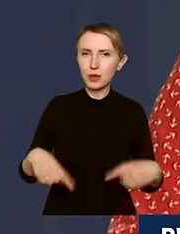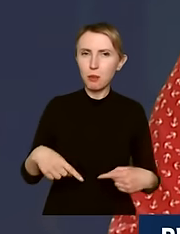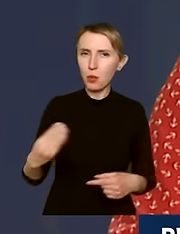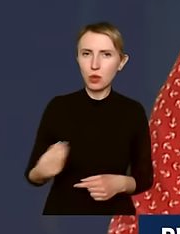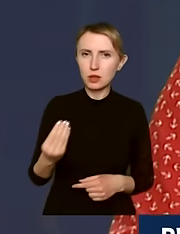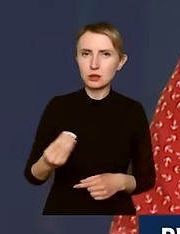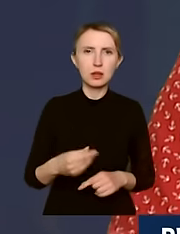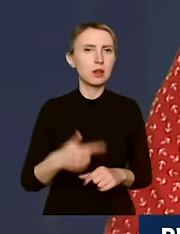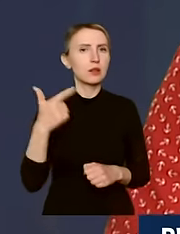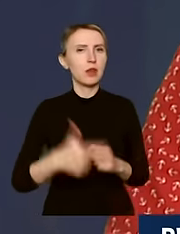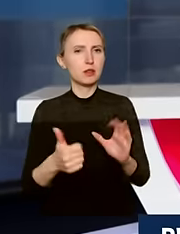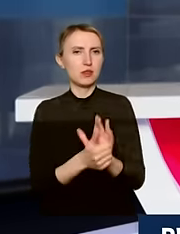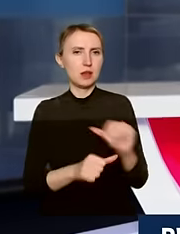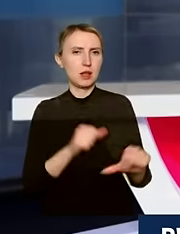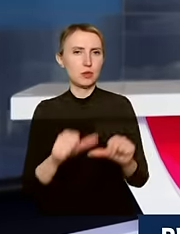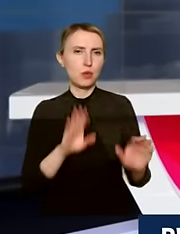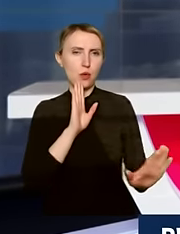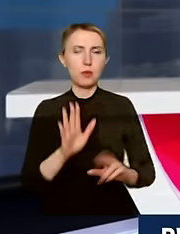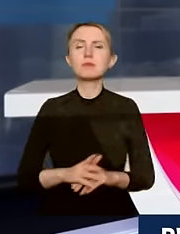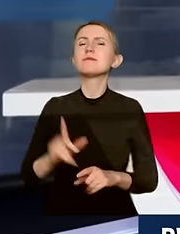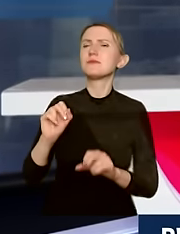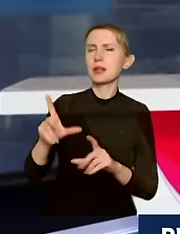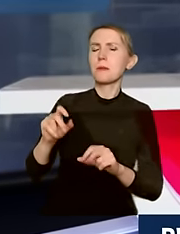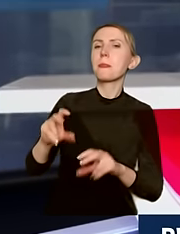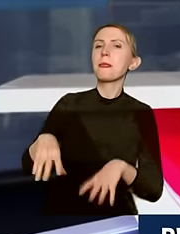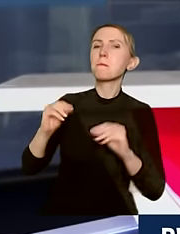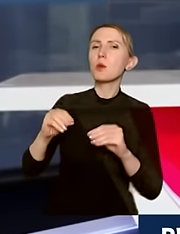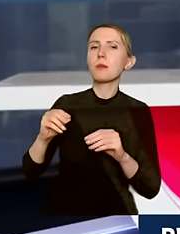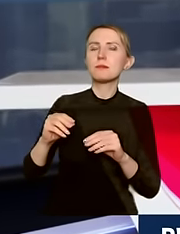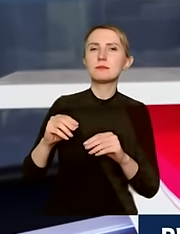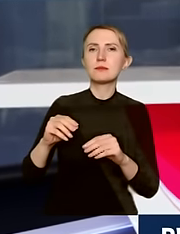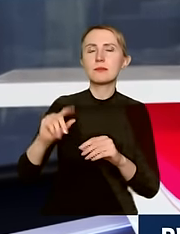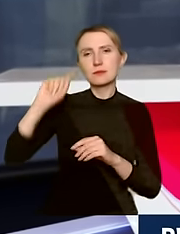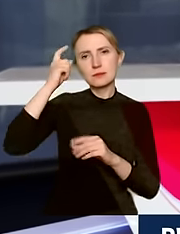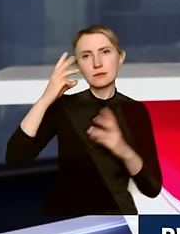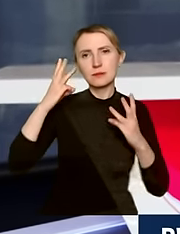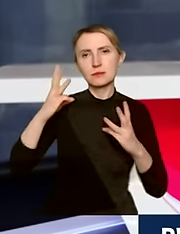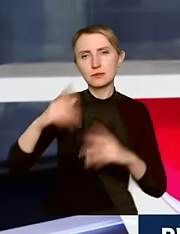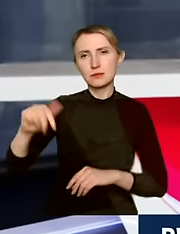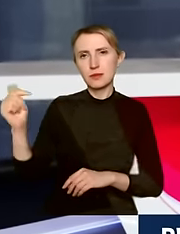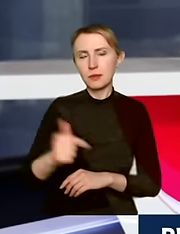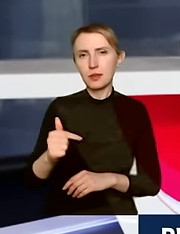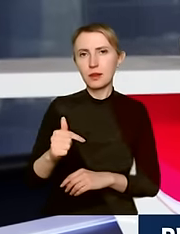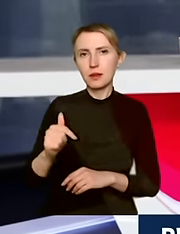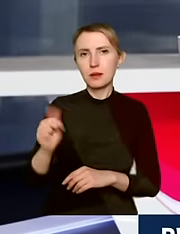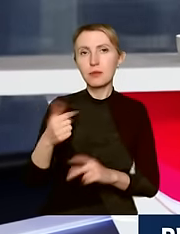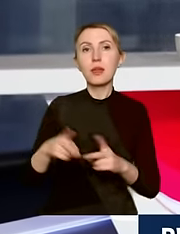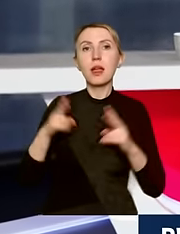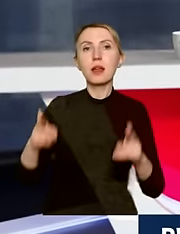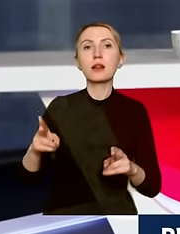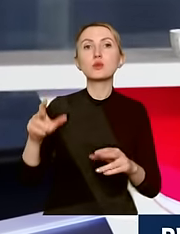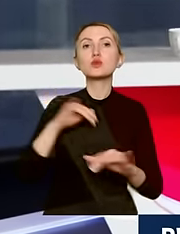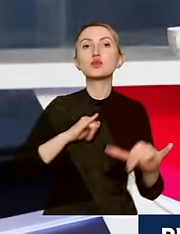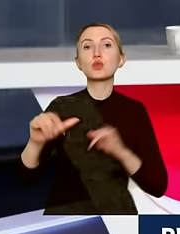był 2016 rok. Więc tak, początek, jakby no jedna z naszych kluczowych zobowiązań, początek tej pierwszej kadencji rządów Prawa i